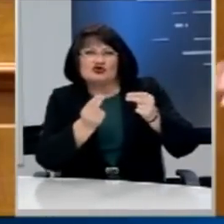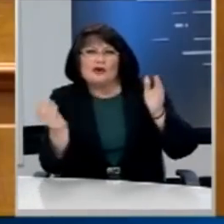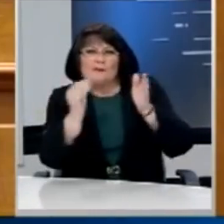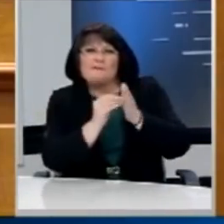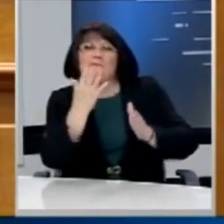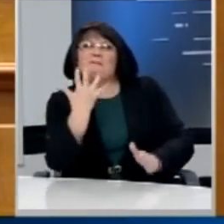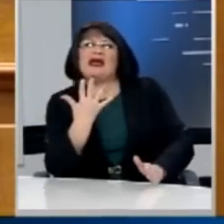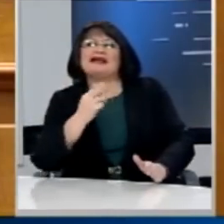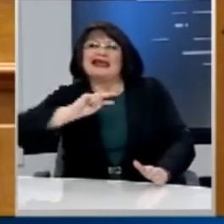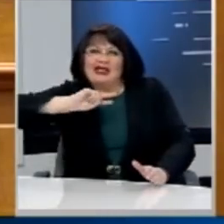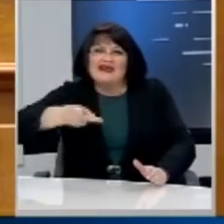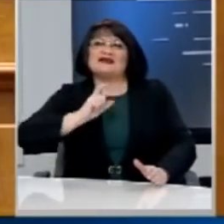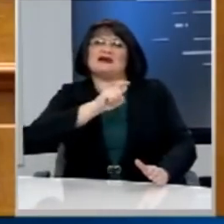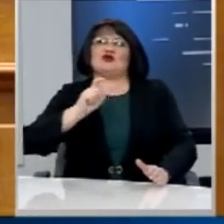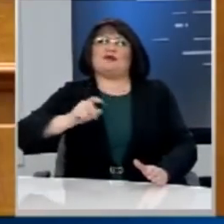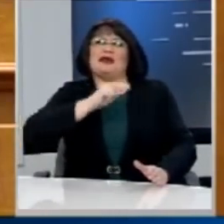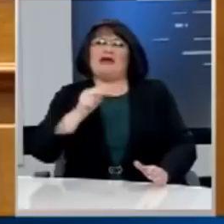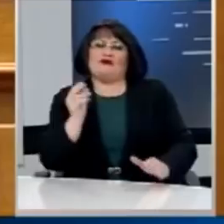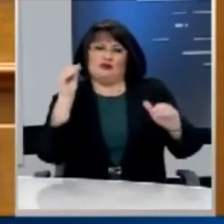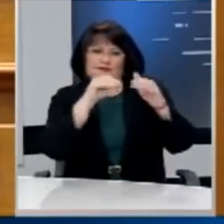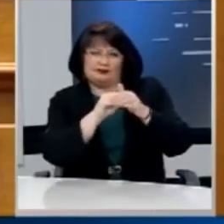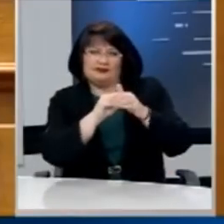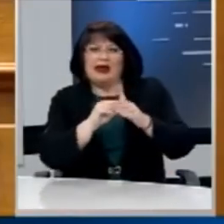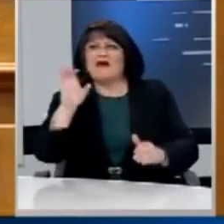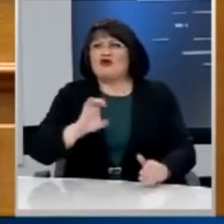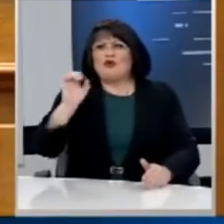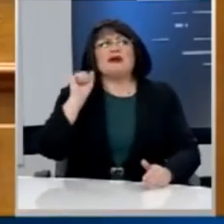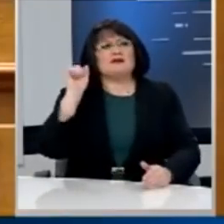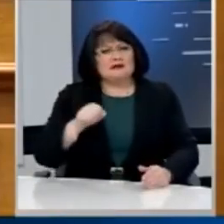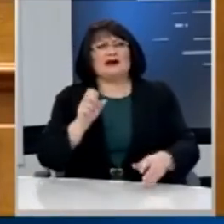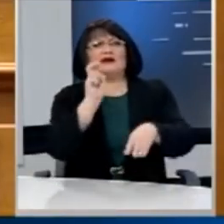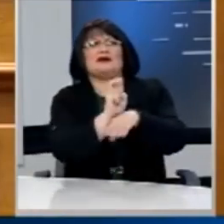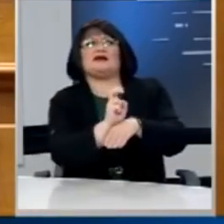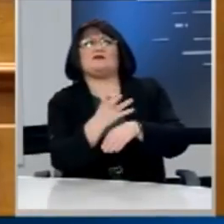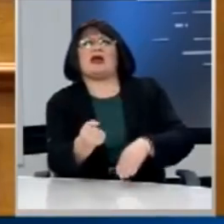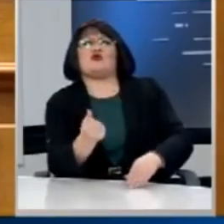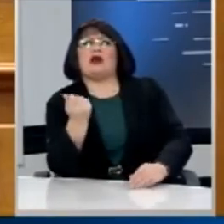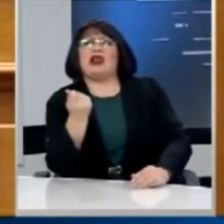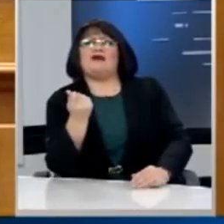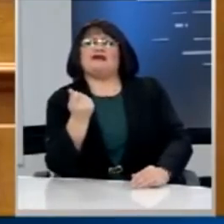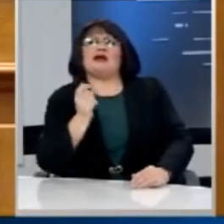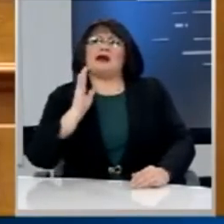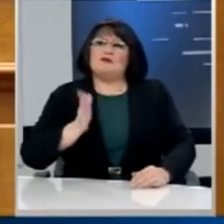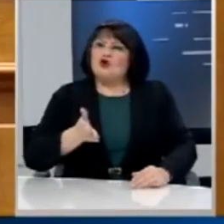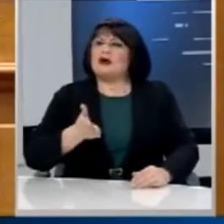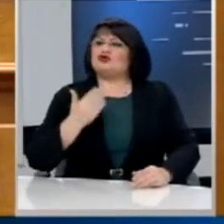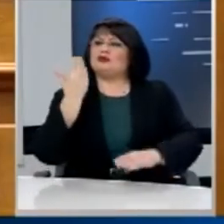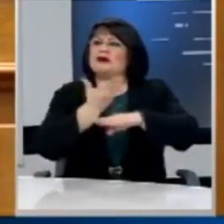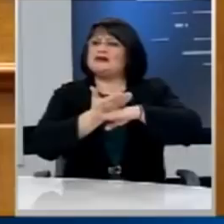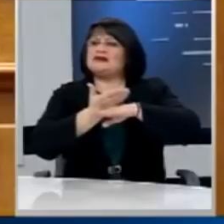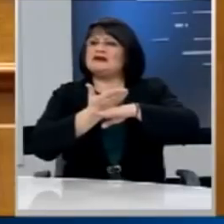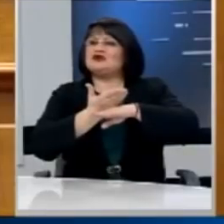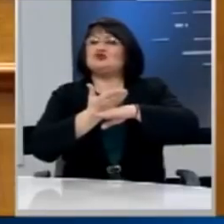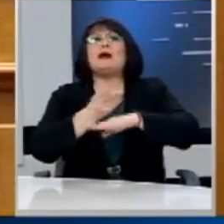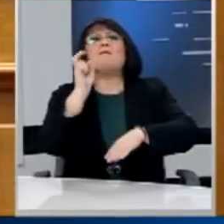με 5 δισεκατομμύρια ευρώ. Για να πιστούν οι Ευρωπαίοι ότι υπάρχουν τα χρήματα για να μπορέσουμε να διεκδικήσουμε τη